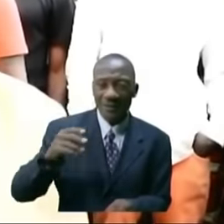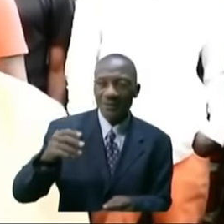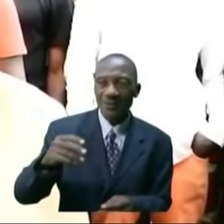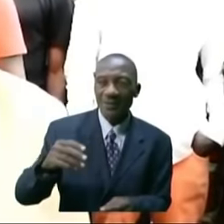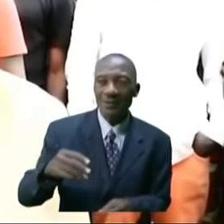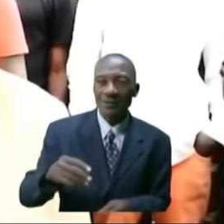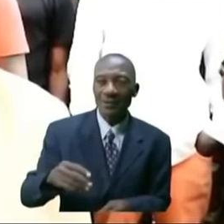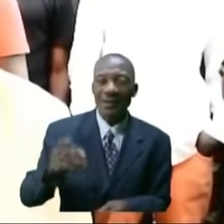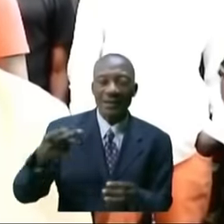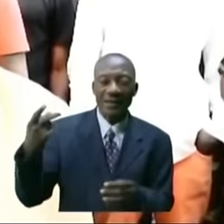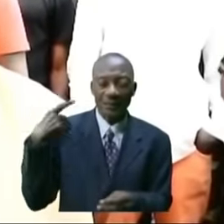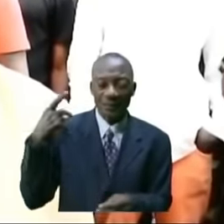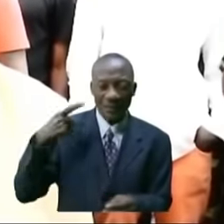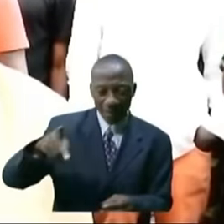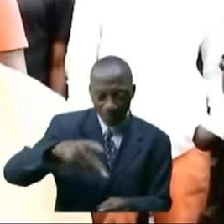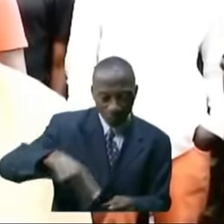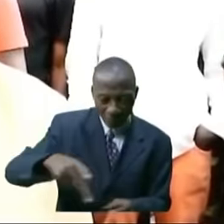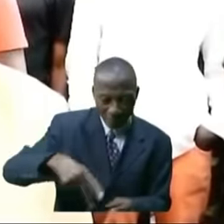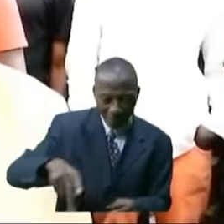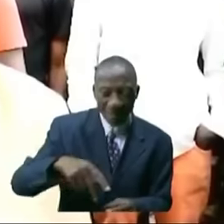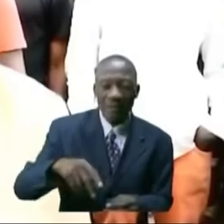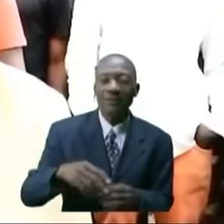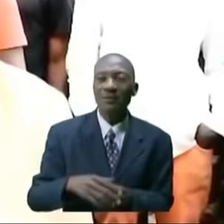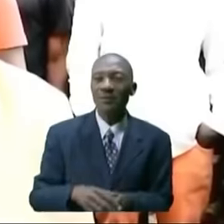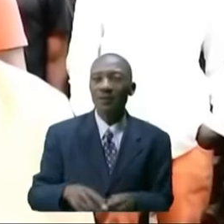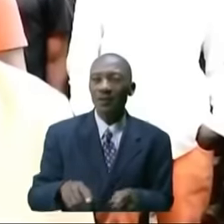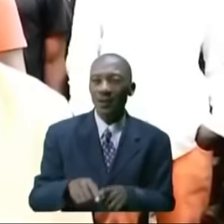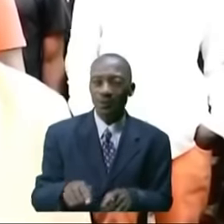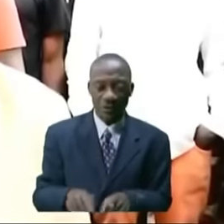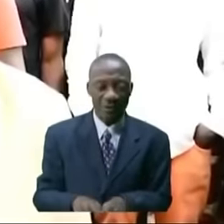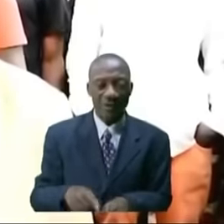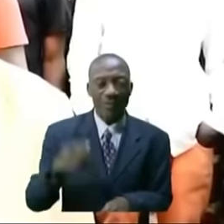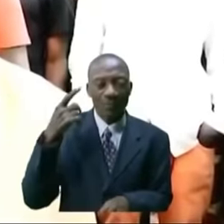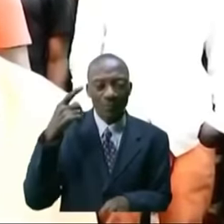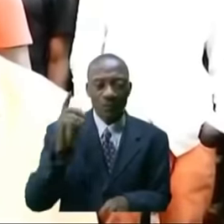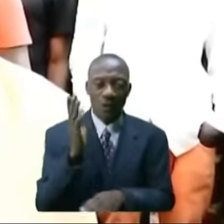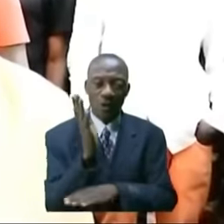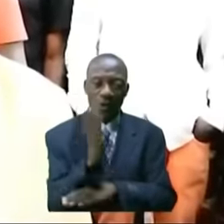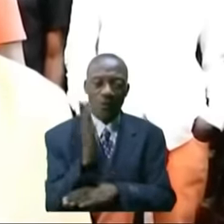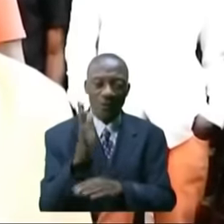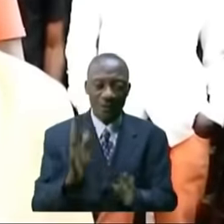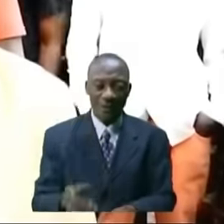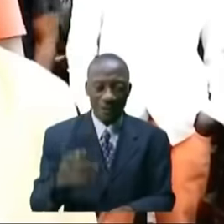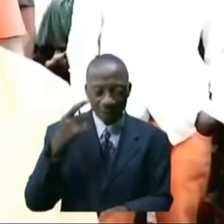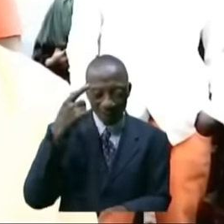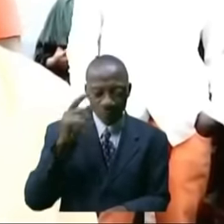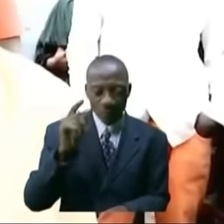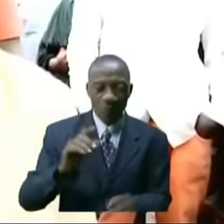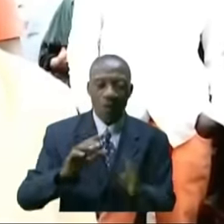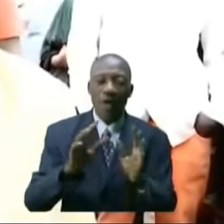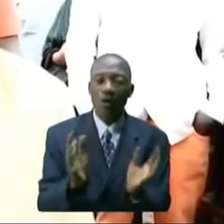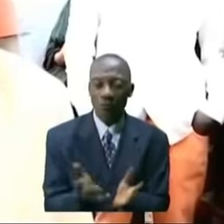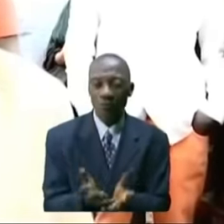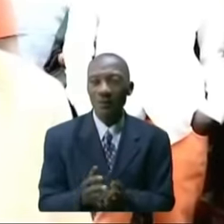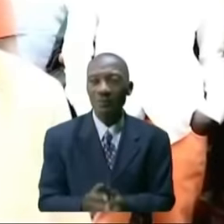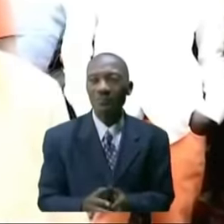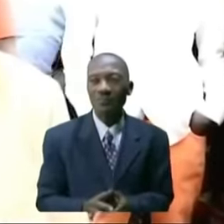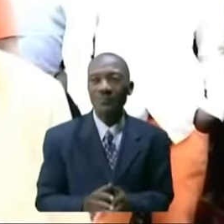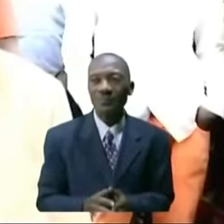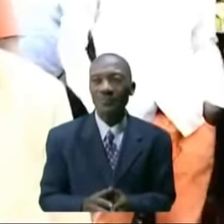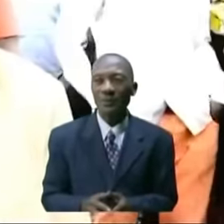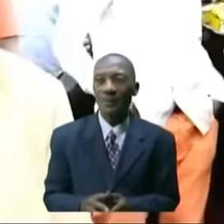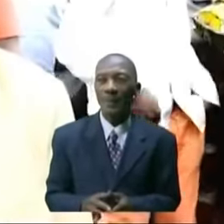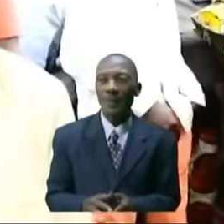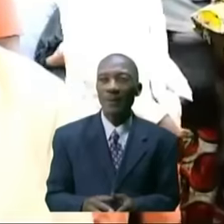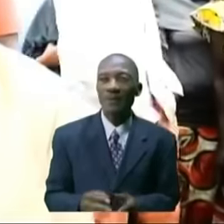comme député provincial, mais également aussi j'ai élu un conseiller communal. Donc je considère que tout